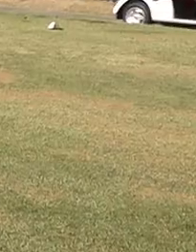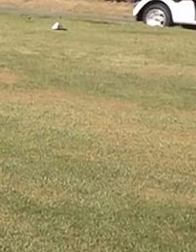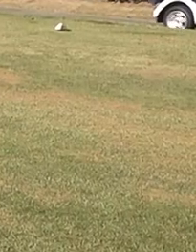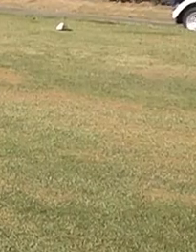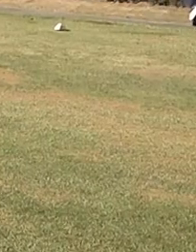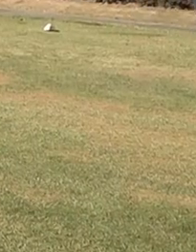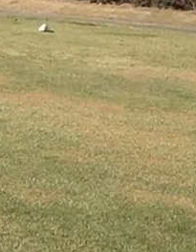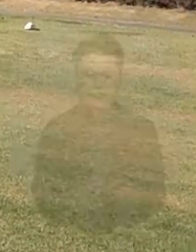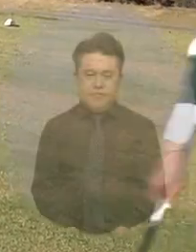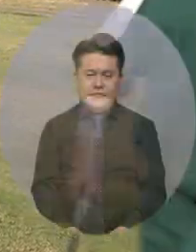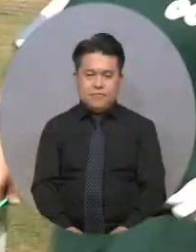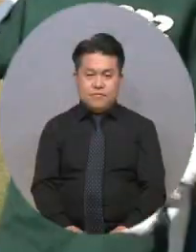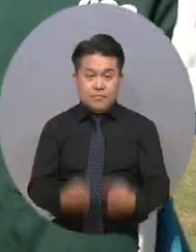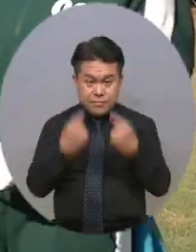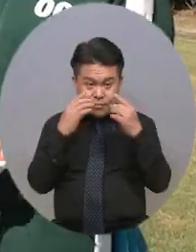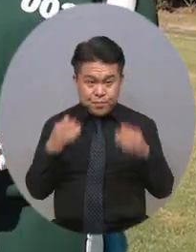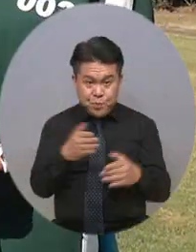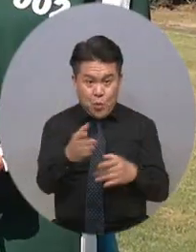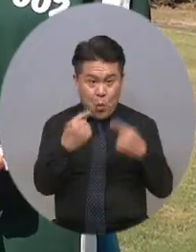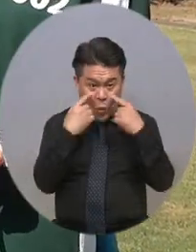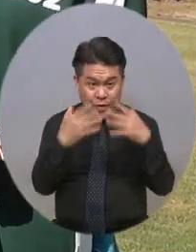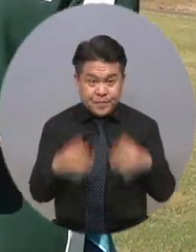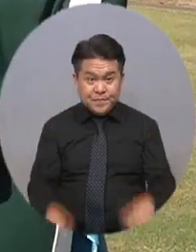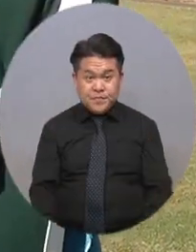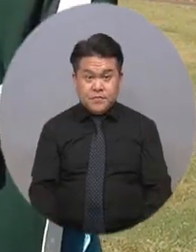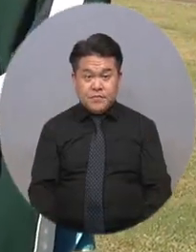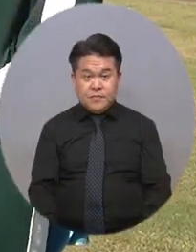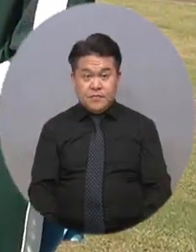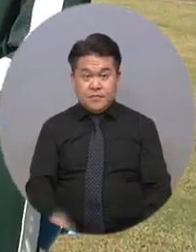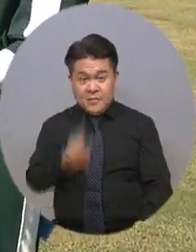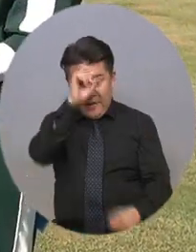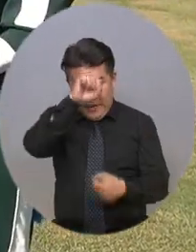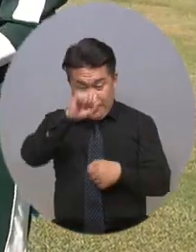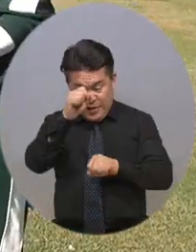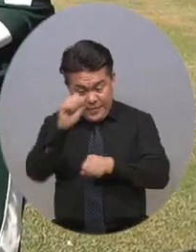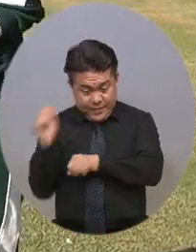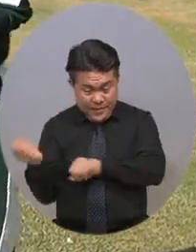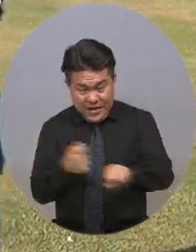나이스샷. 루틴이 정확하세요. 왜요? 발바닥이 보여요 이렇게. 어떻게?